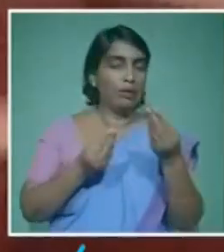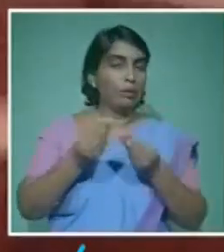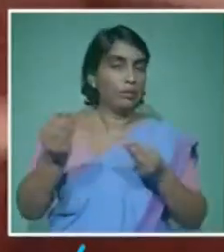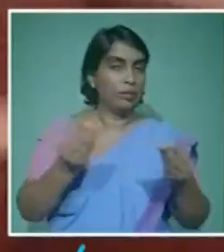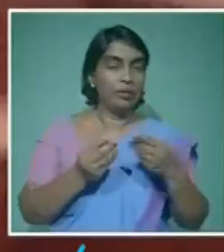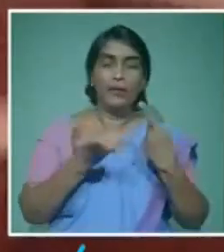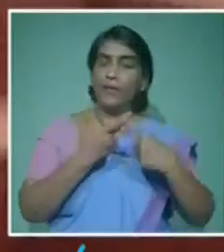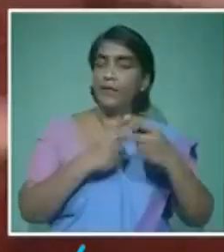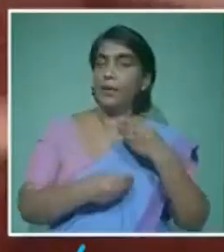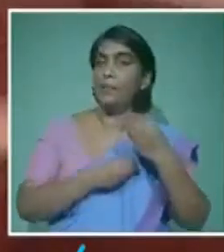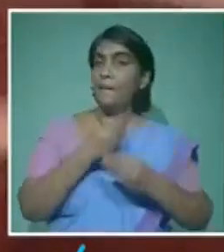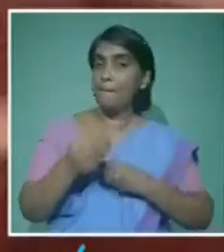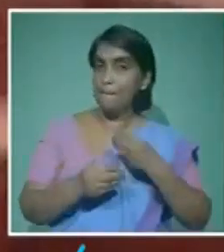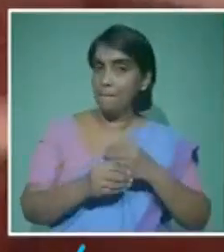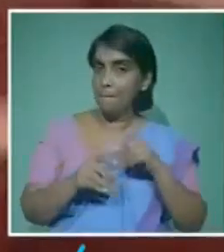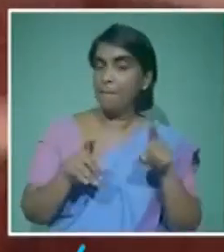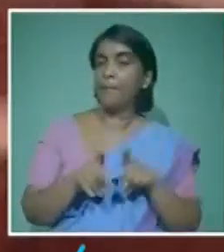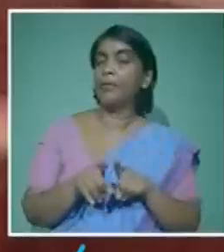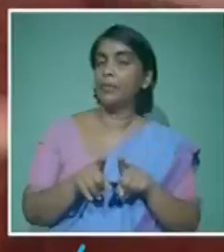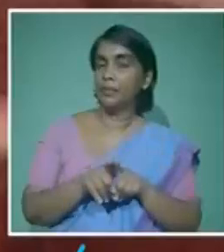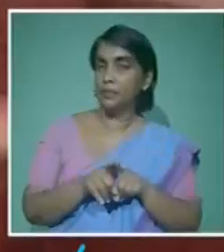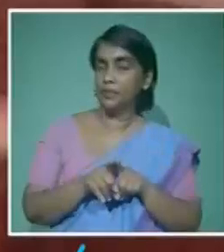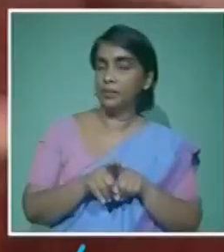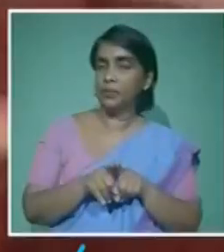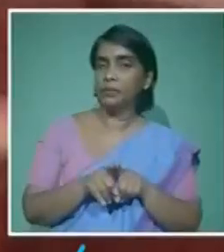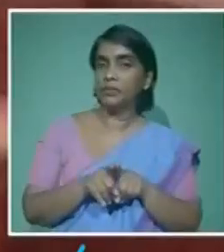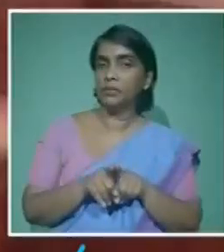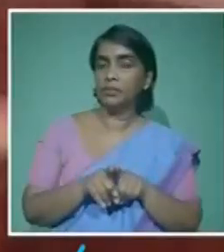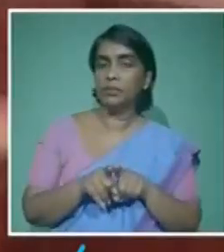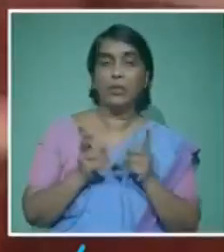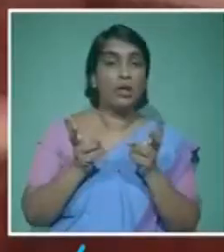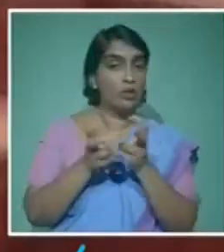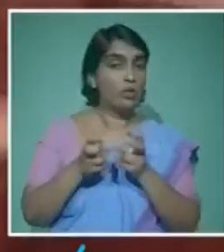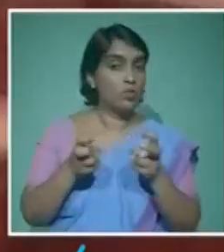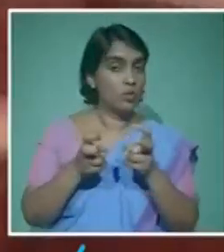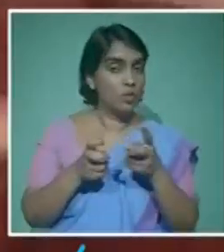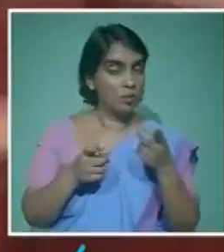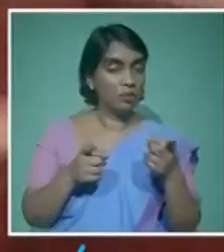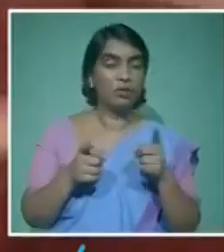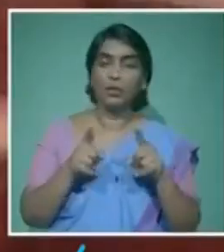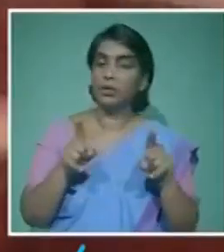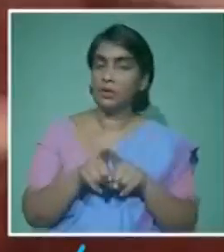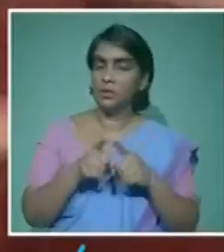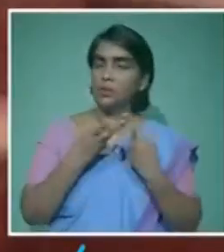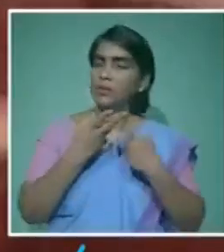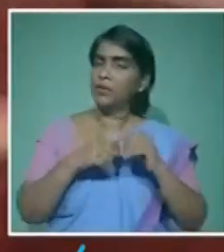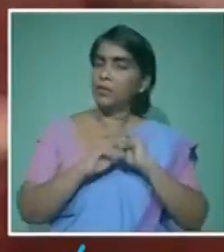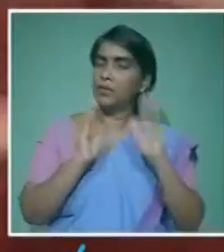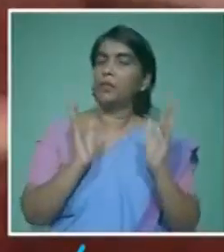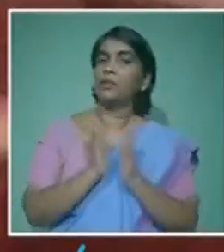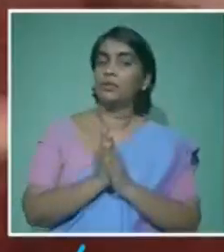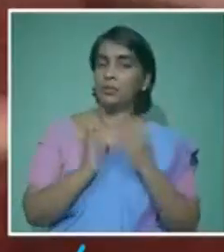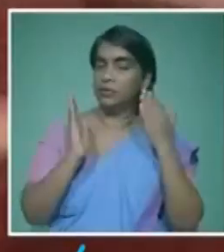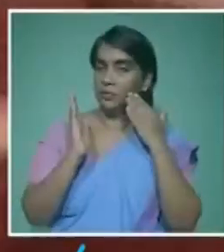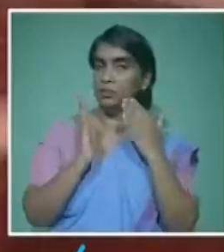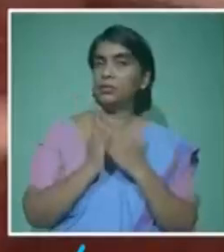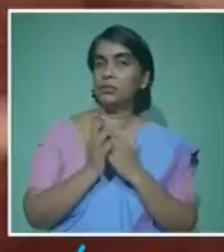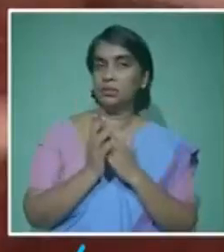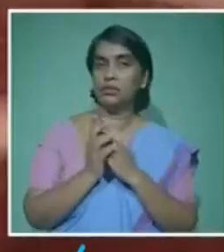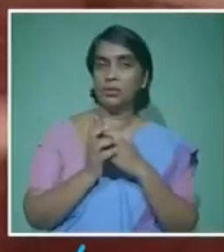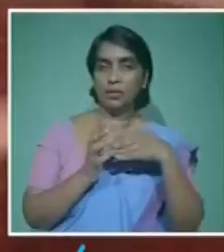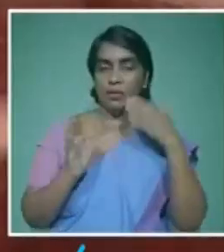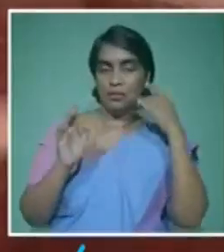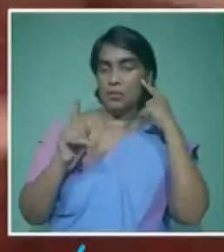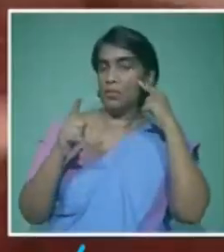இறால் வளர்ப்பு, நண்டு வளர்ப்பு போன்ற திட்டங்கள் முன்னெடுக்கப்பட்டு வருகின்றன. இத்திட்டங்கள் வெற்றியளித்து வருகின்ற